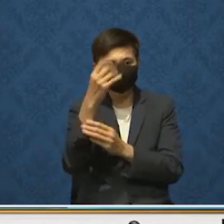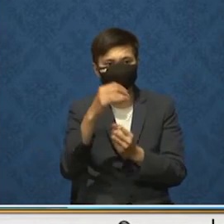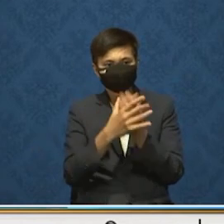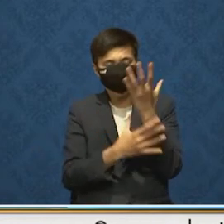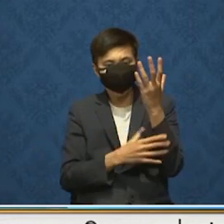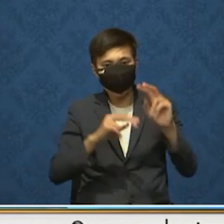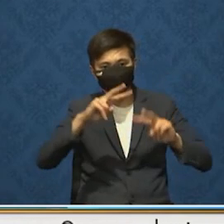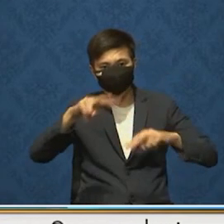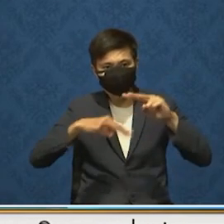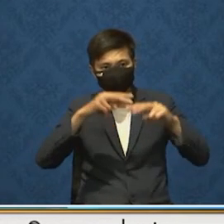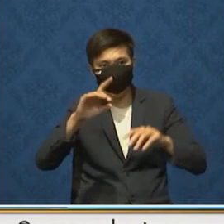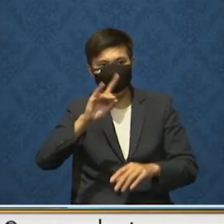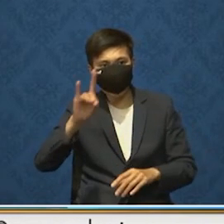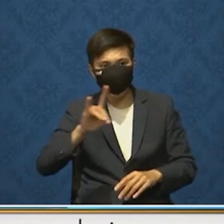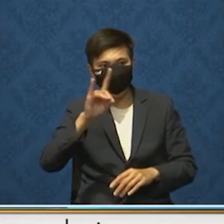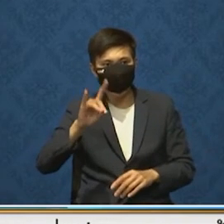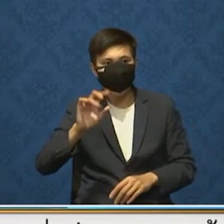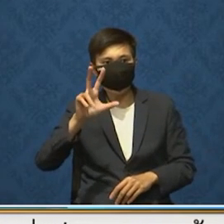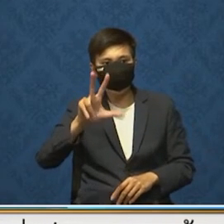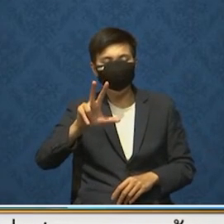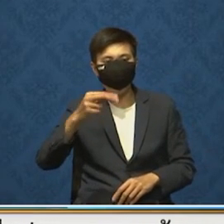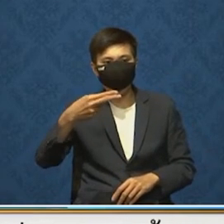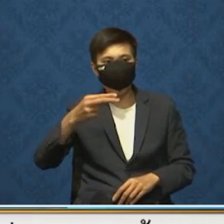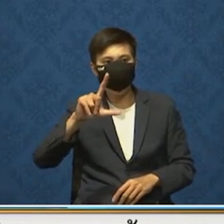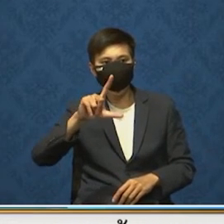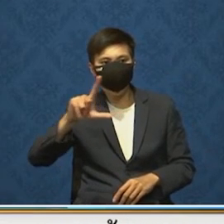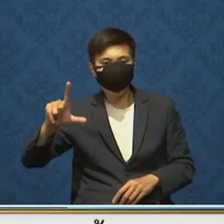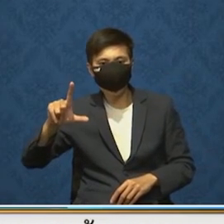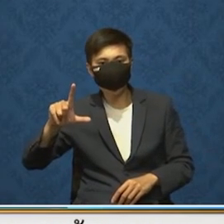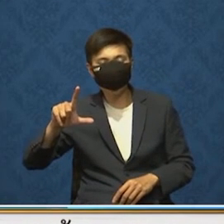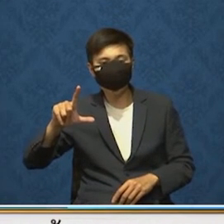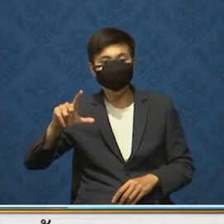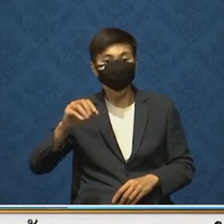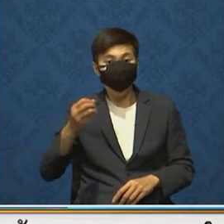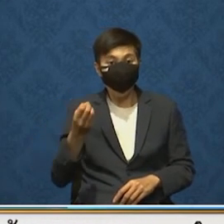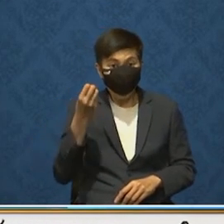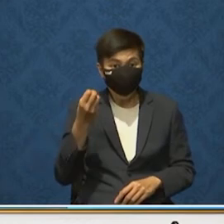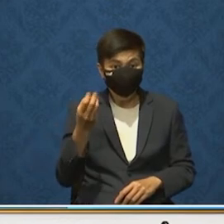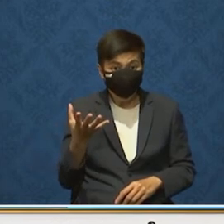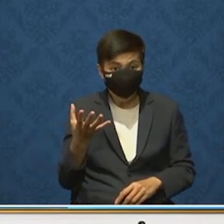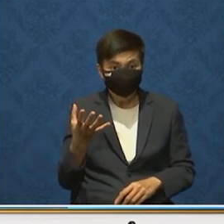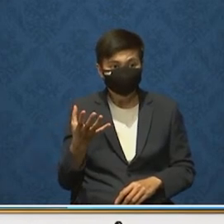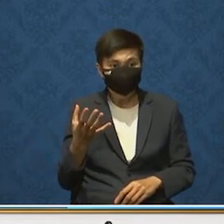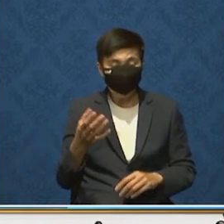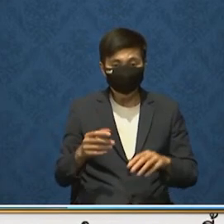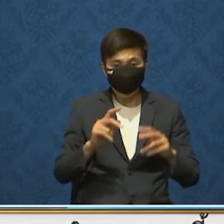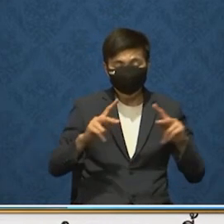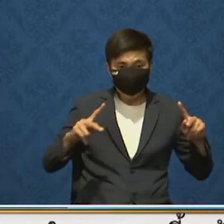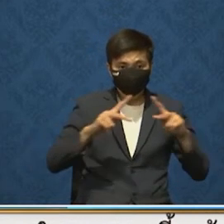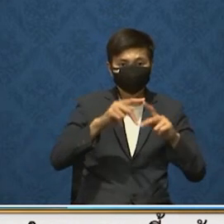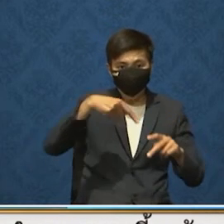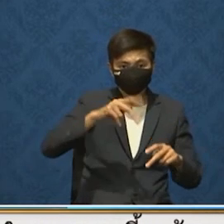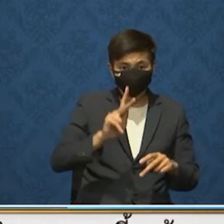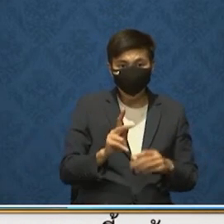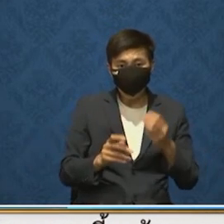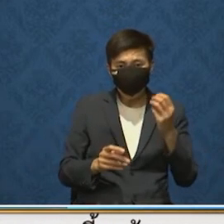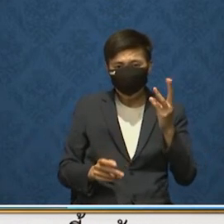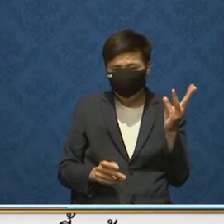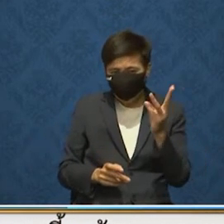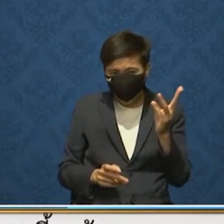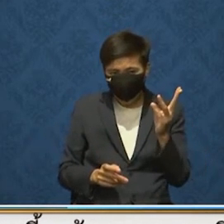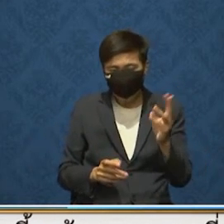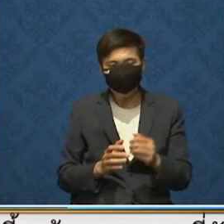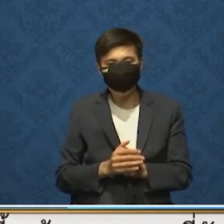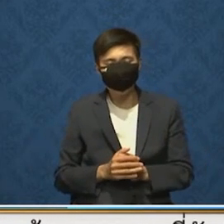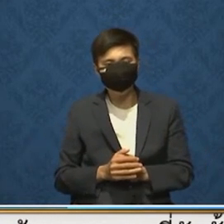าราศัทงไ่ได้เปน 30,000 ล้านมากกว่ากระสวงพัฒนาสังคมที่ต้ดูแลชีวิตคนอีกหรอแกระ